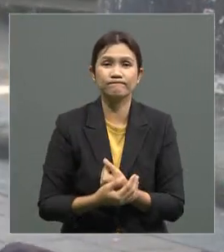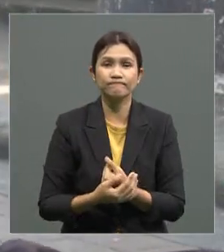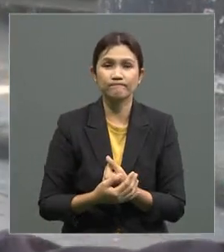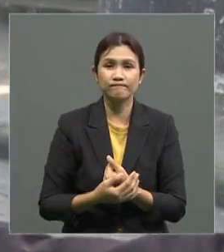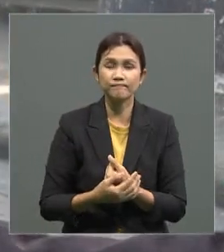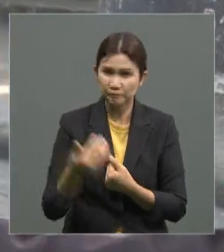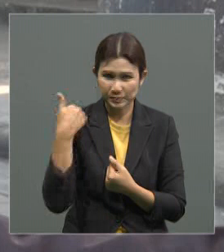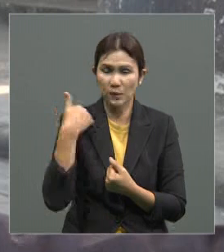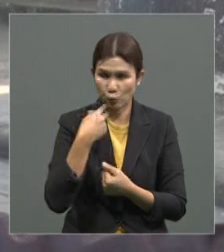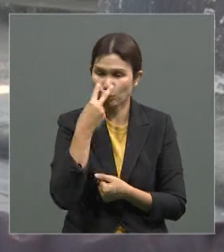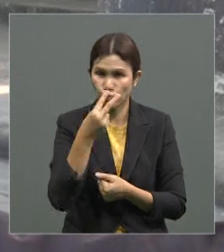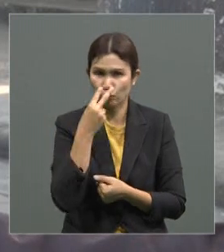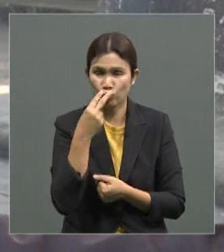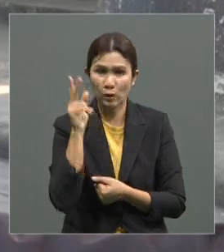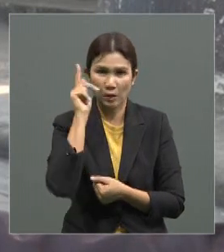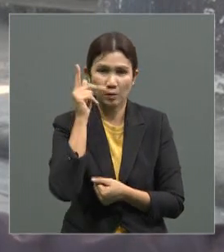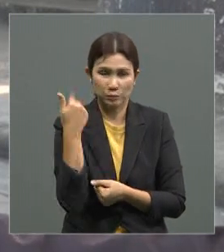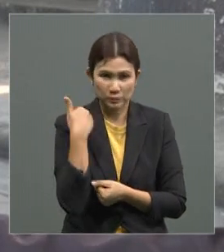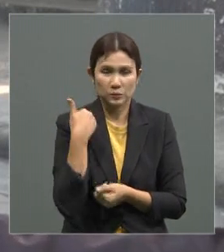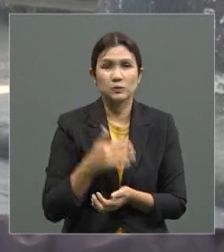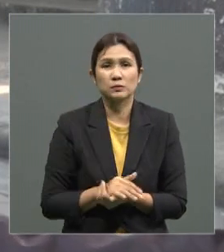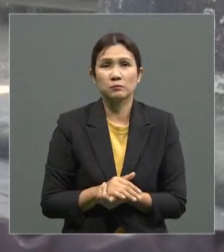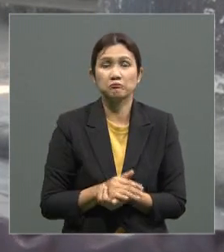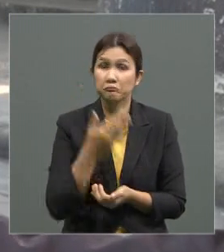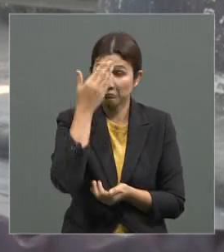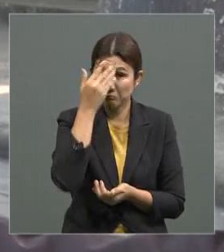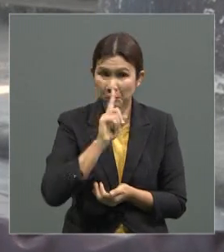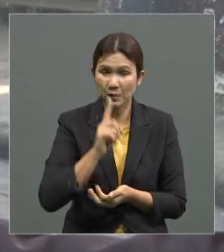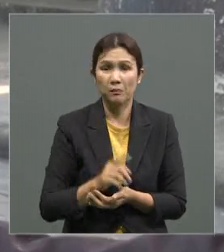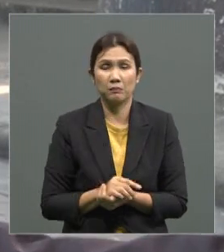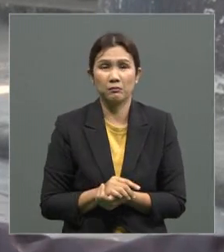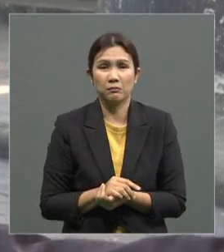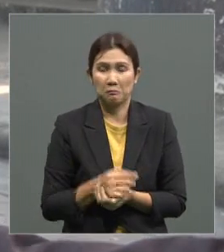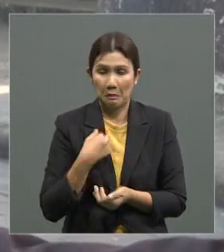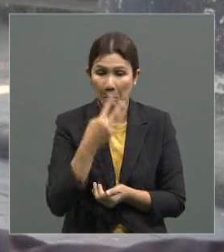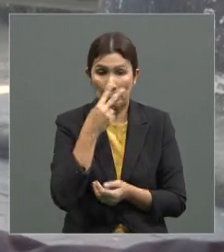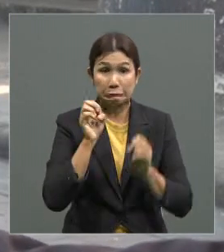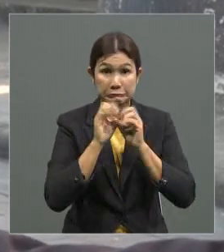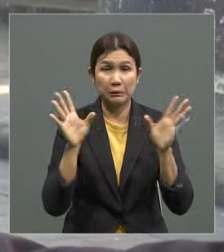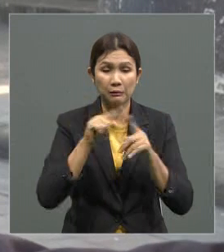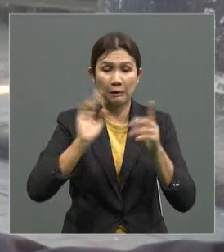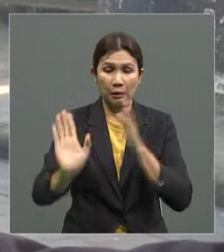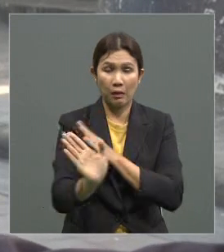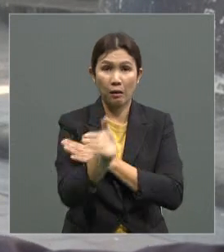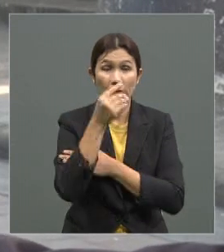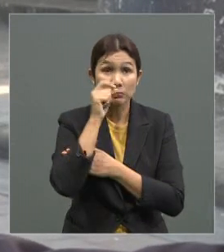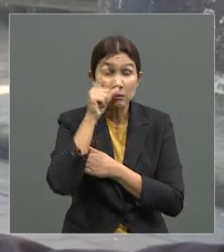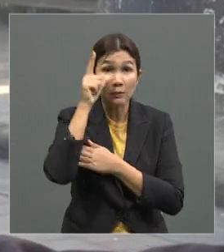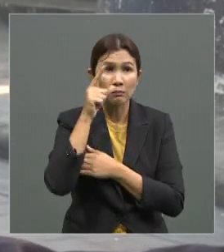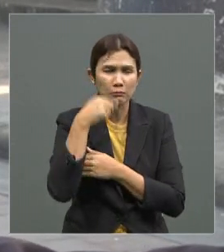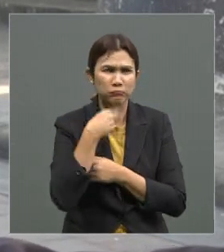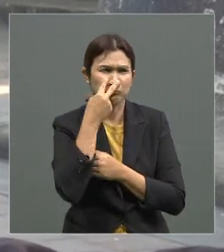ก็มีติดตามบ้างครับผมเพราะว่ามันก็เห็นได้ชัดอะเนาะเพราะว่าตื่นเช้ามาอะไรเงี้ยผมก็เ